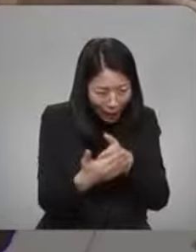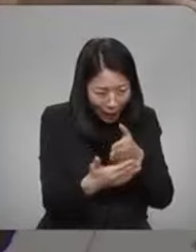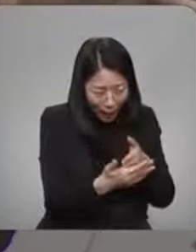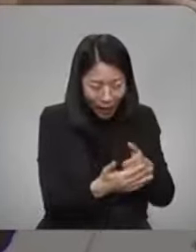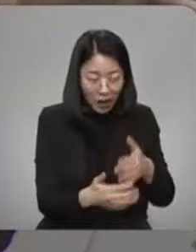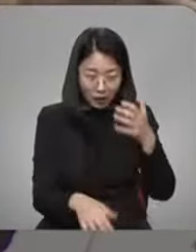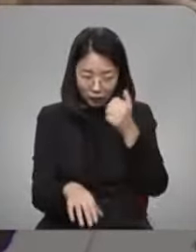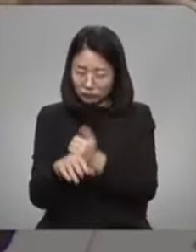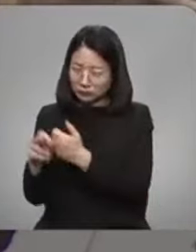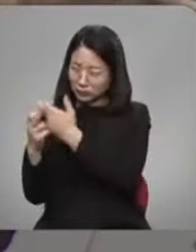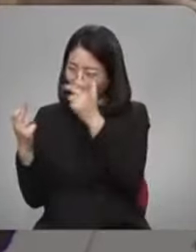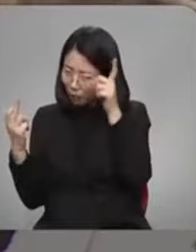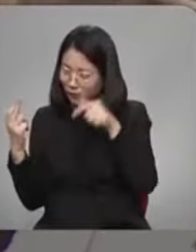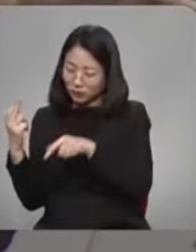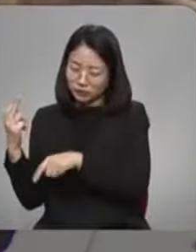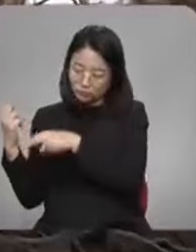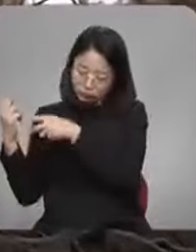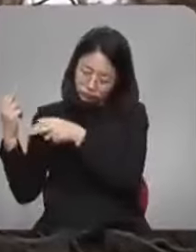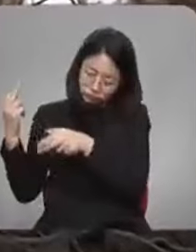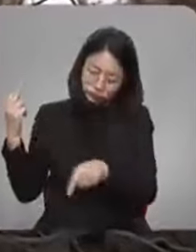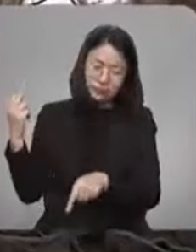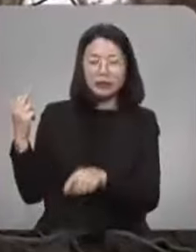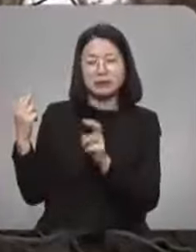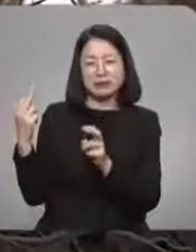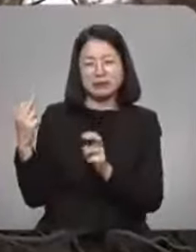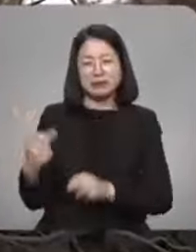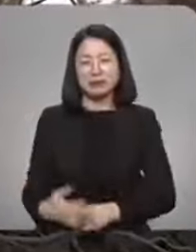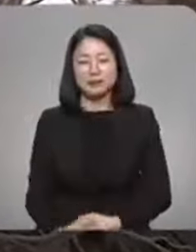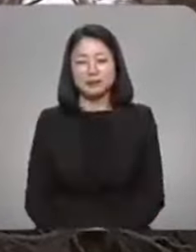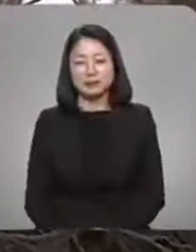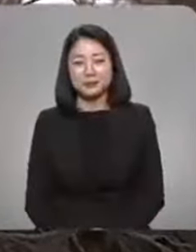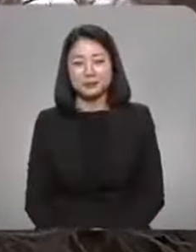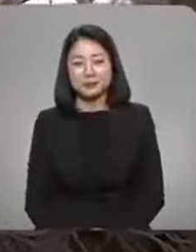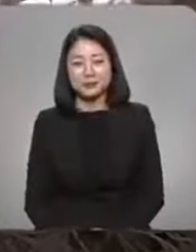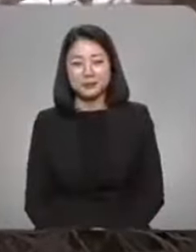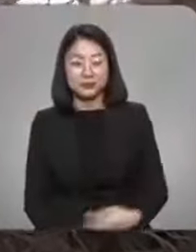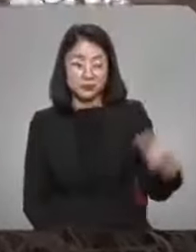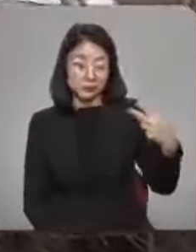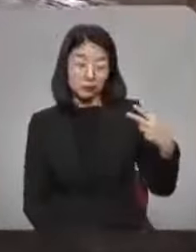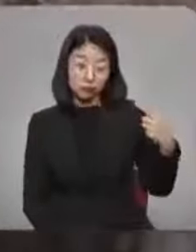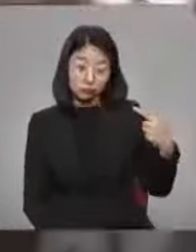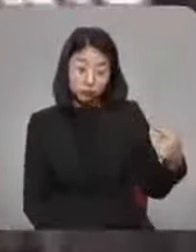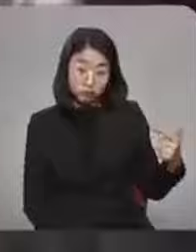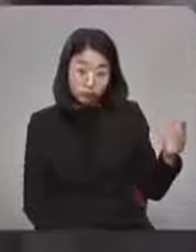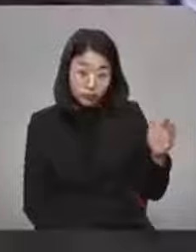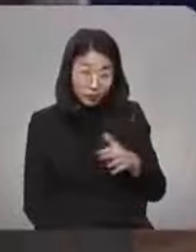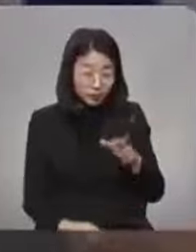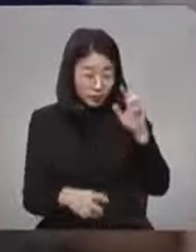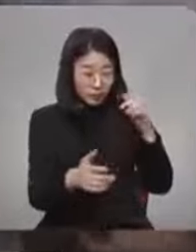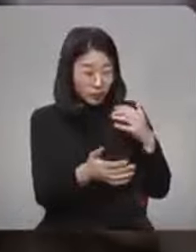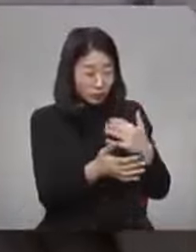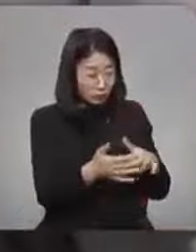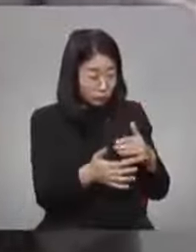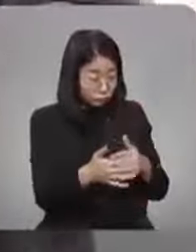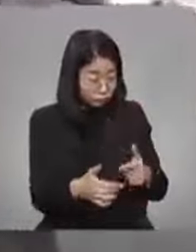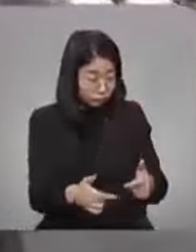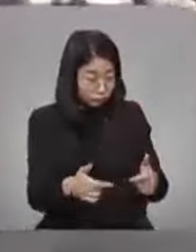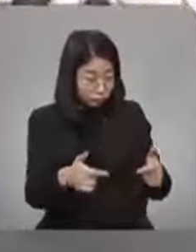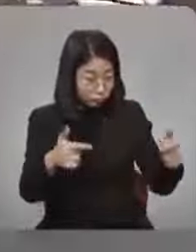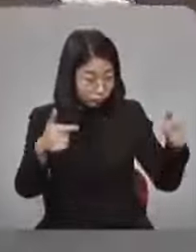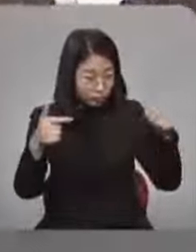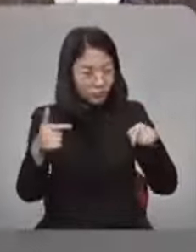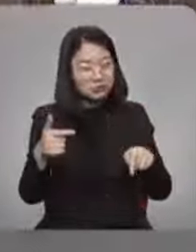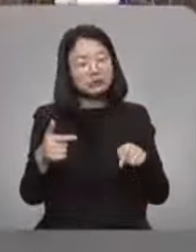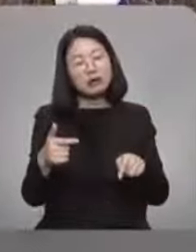산간 고지대에서 산 아래로 이동한 것으로 추정됩니다. 2006년부터 사냥 복원 사업이 시작되면서 사냥 개체